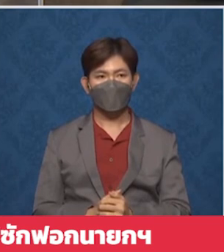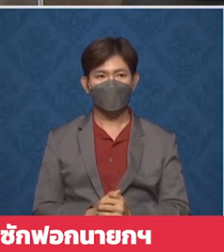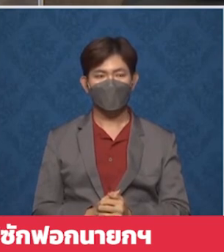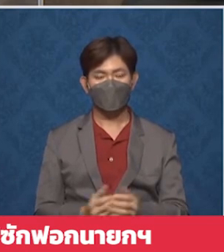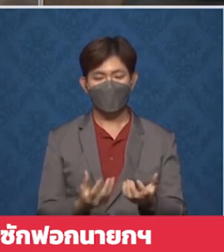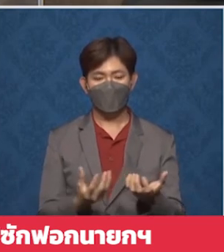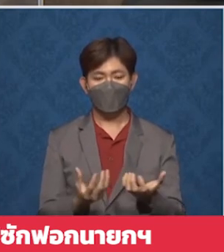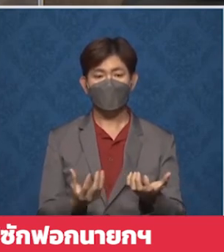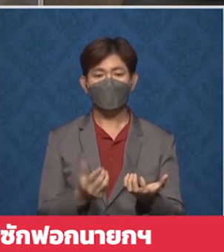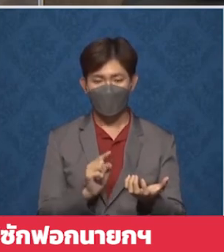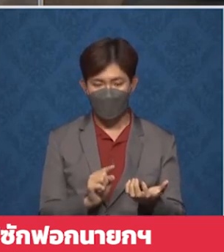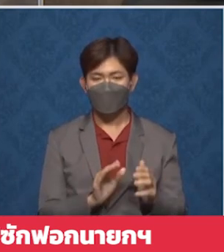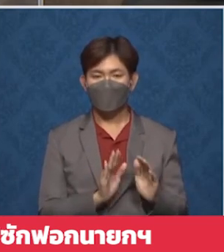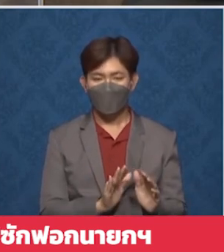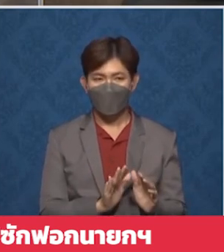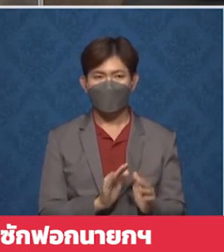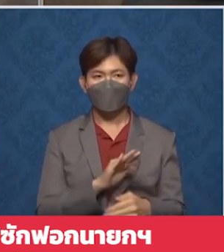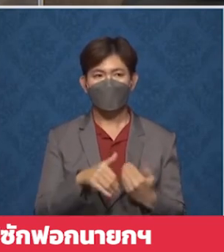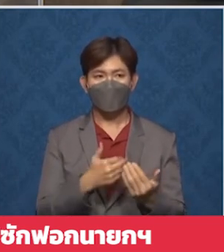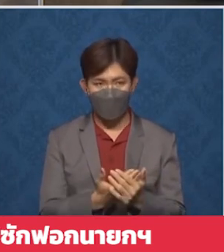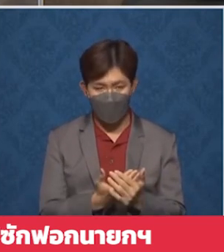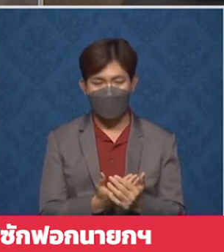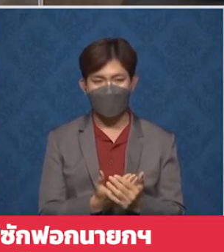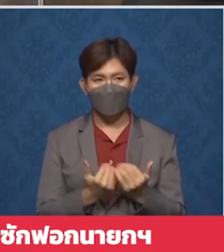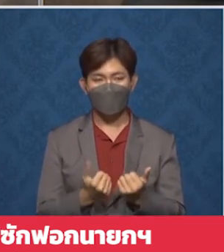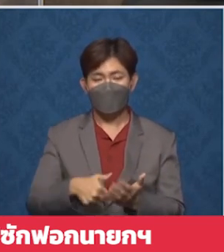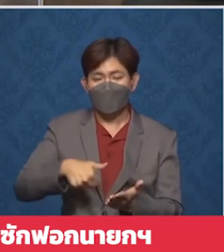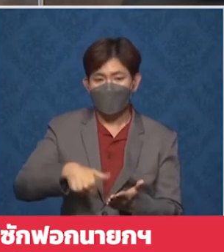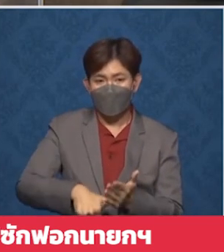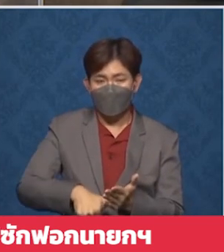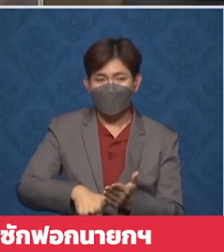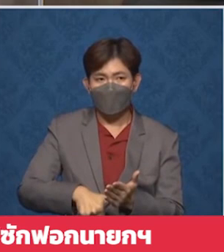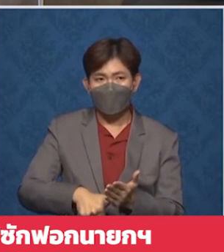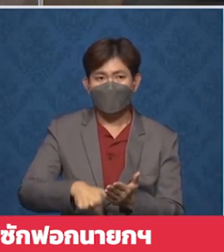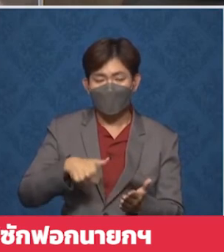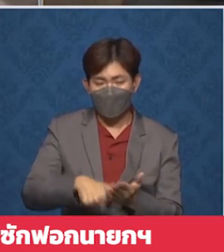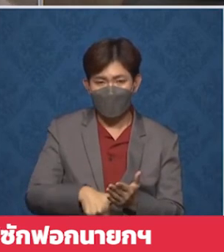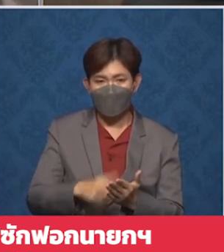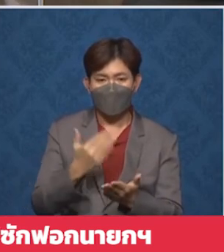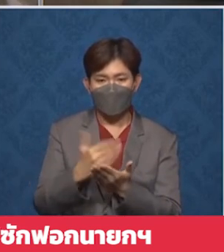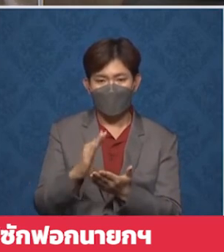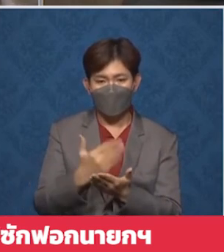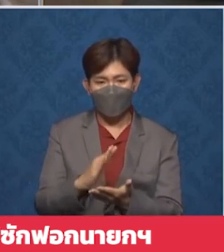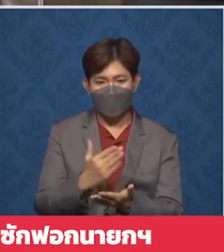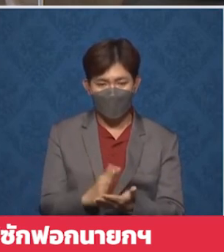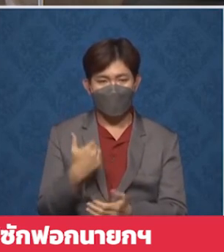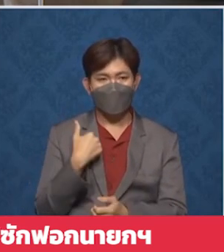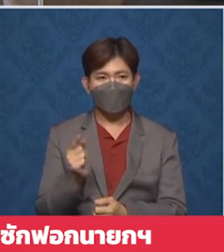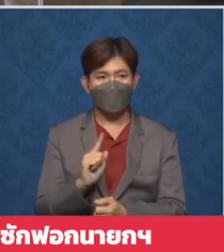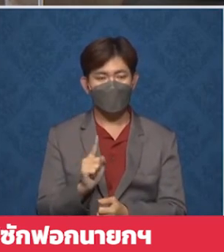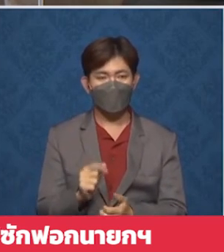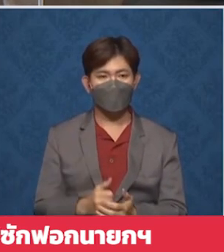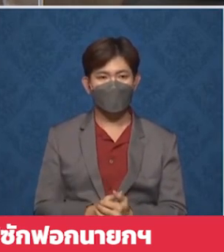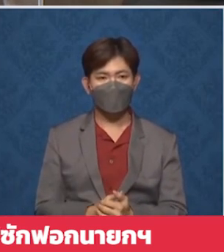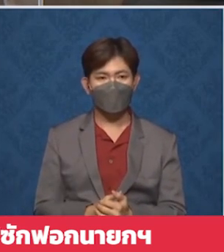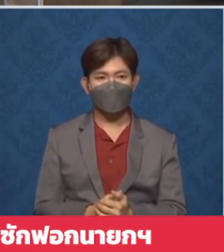มืองดีขึ้นพันตำรวจเอกทวีสอดส่องส.ส.บัญชีรายชื่อพรรคประชาชาติกล่าวอภิปรายไม่ไว้วางใจรัฐมนตรีเป็นรายบุคค